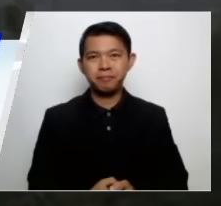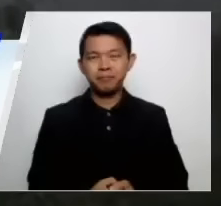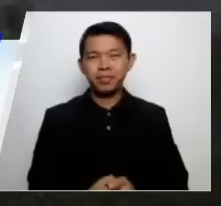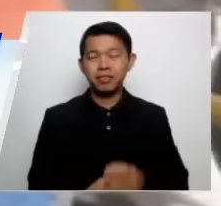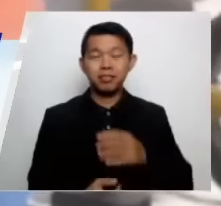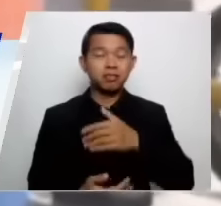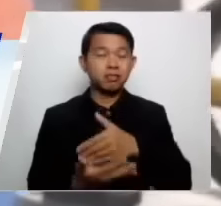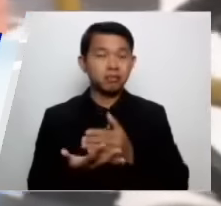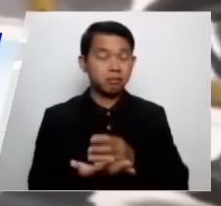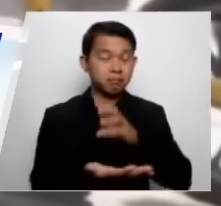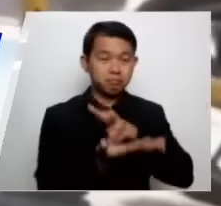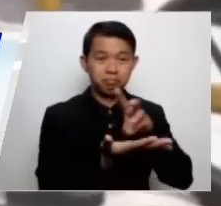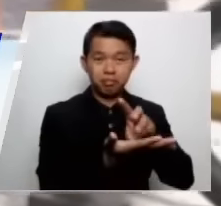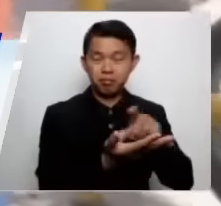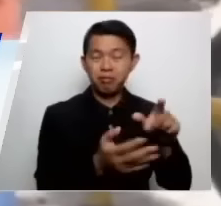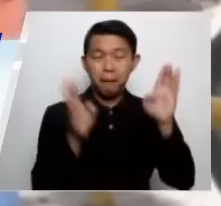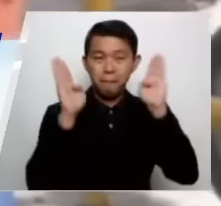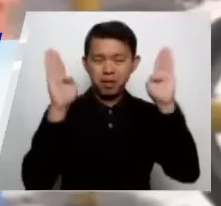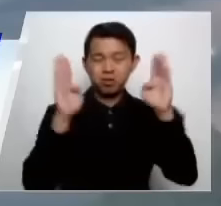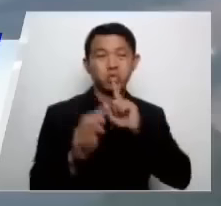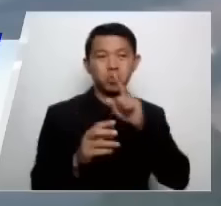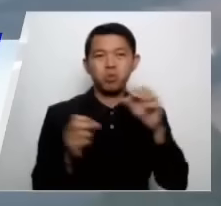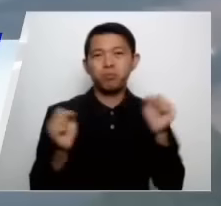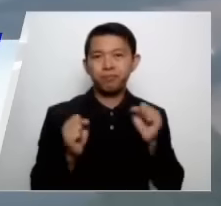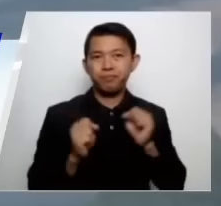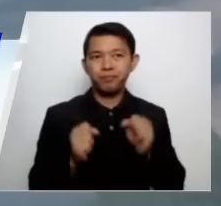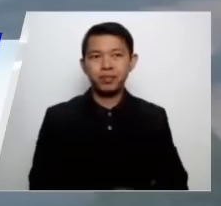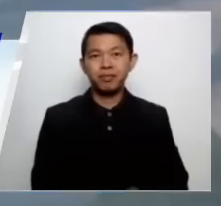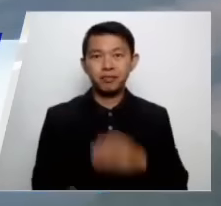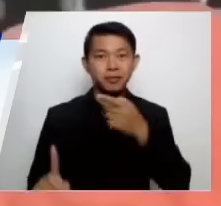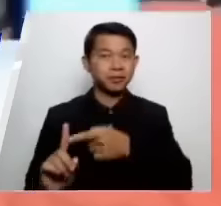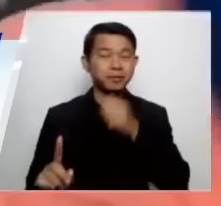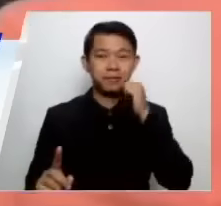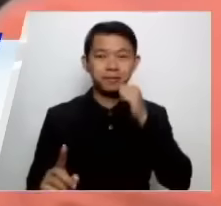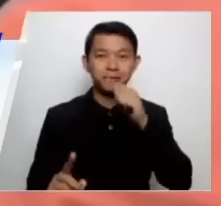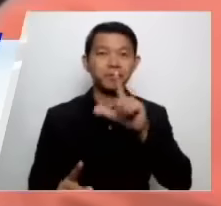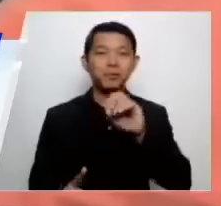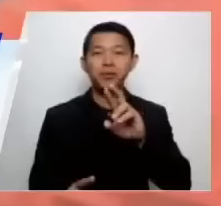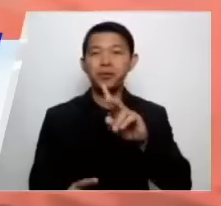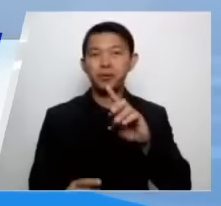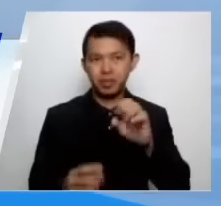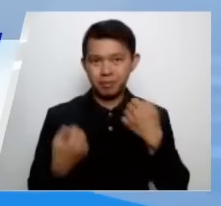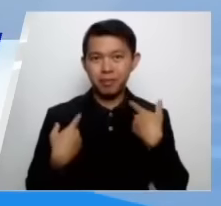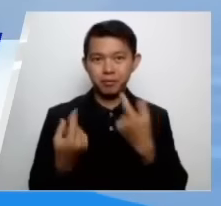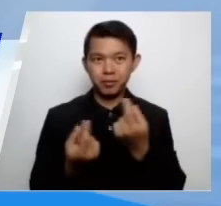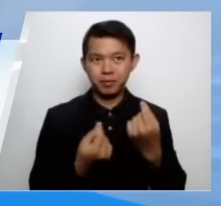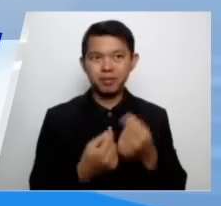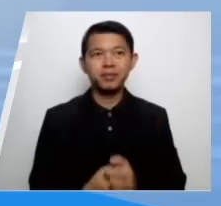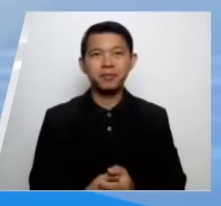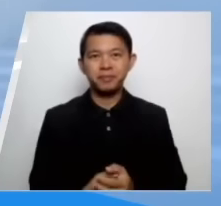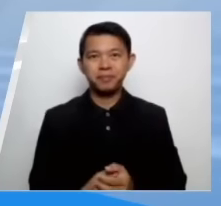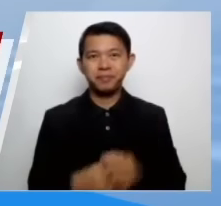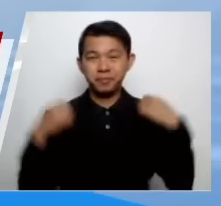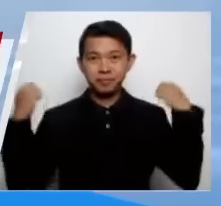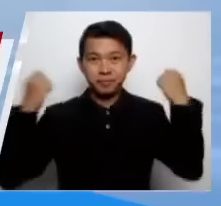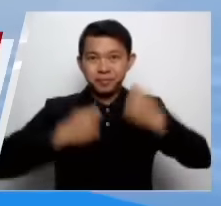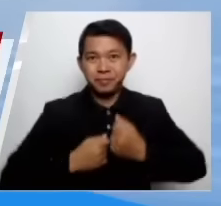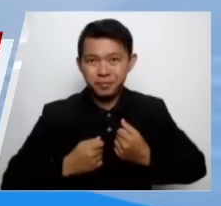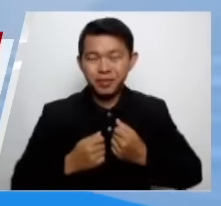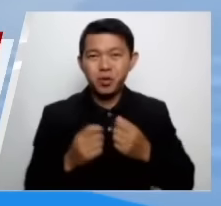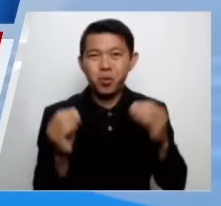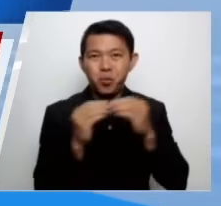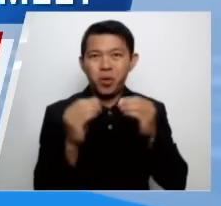ramdam ang lamig kaya may diskarte si Aling Lourdes na mula sa bayan ng Tuba. Dubli-dubli na yung kumot mo, sobra.